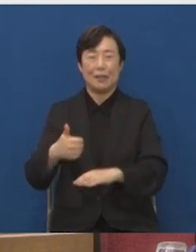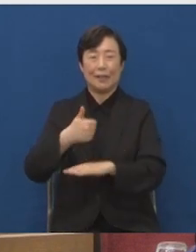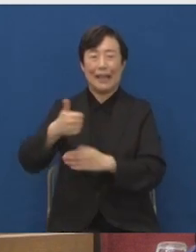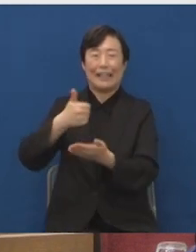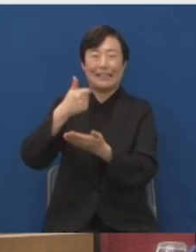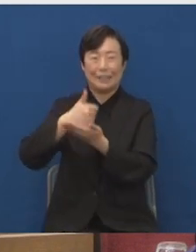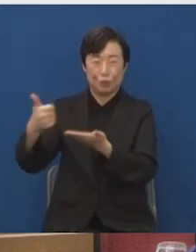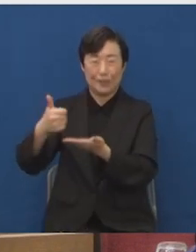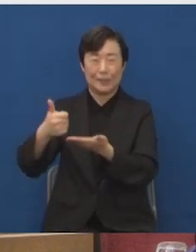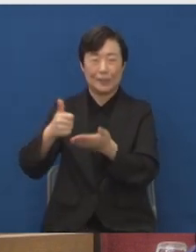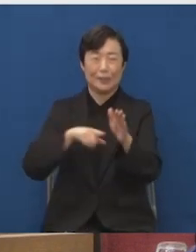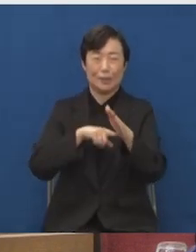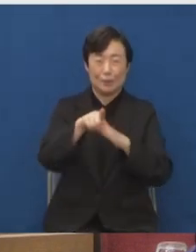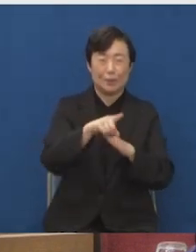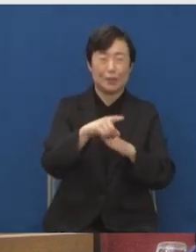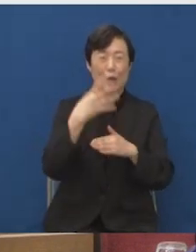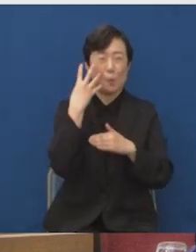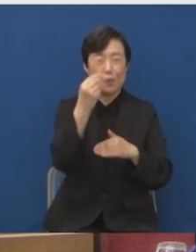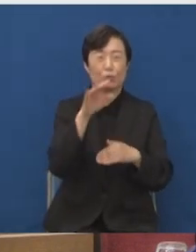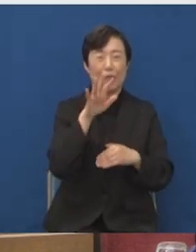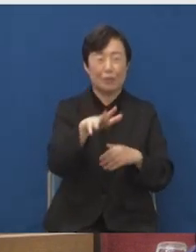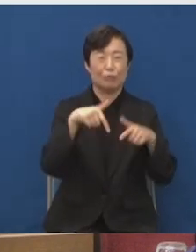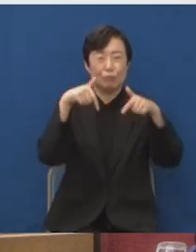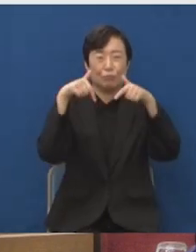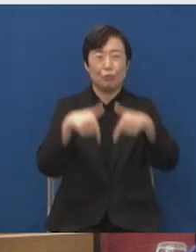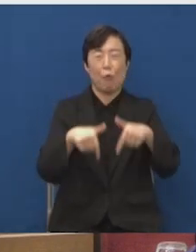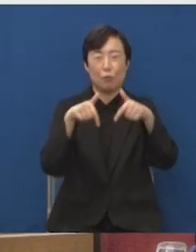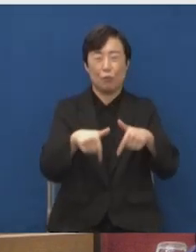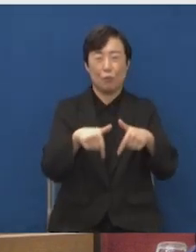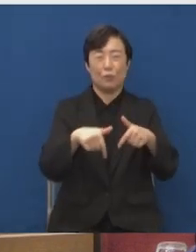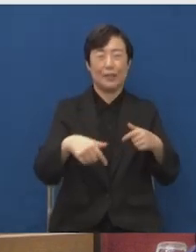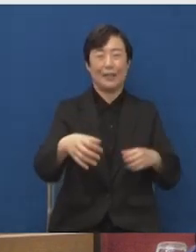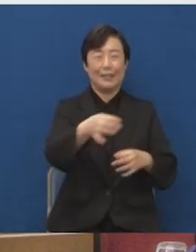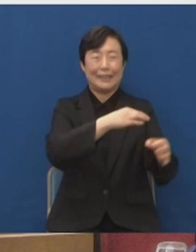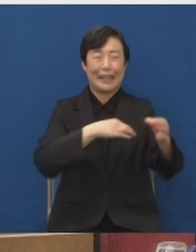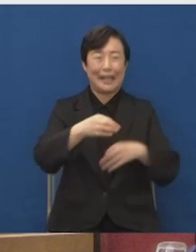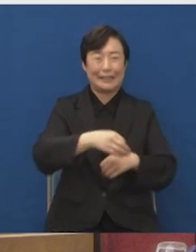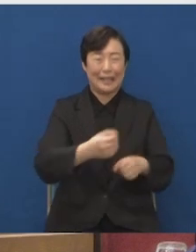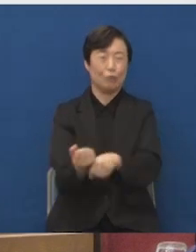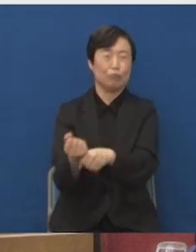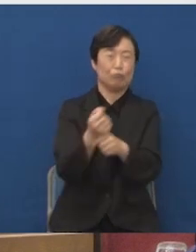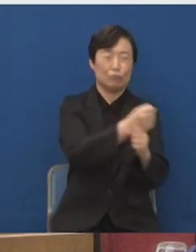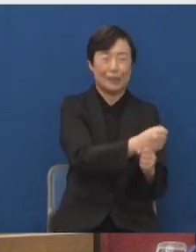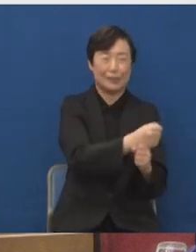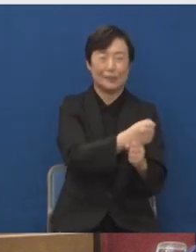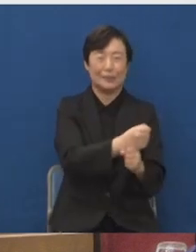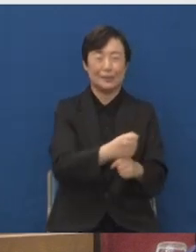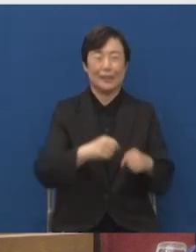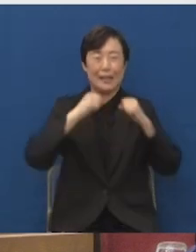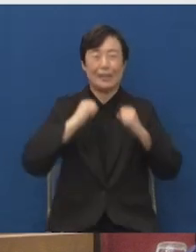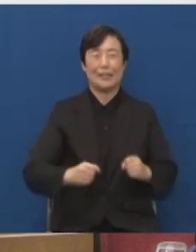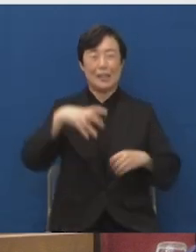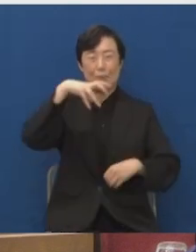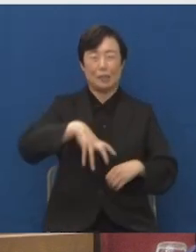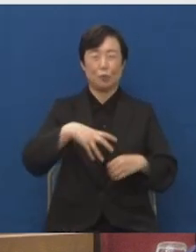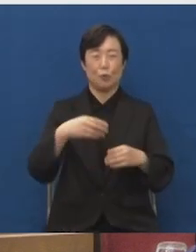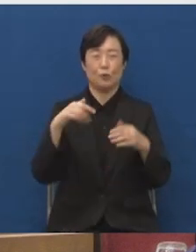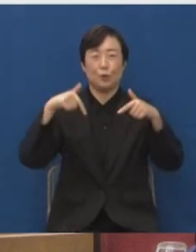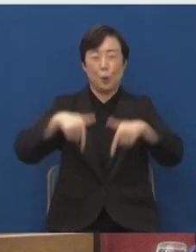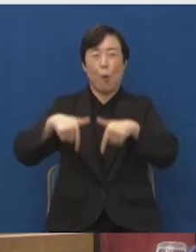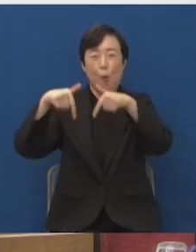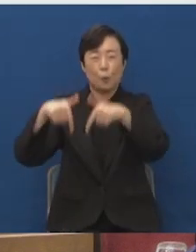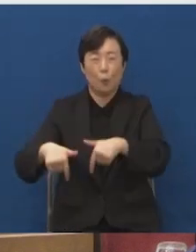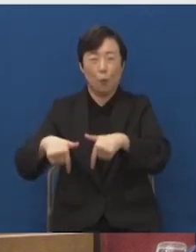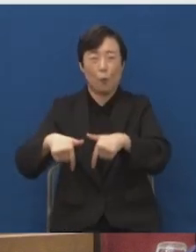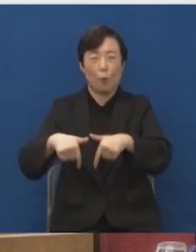抜ける魅力のある文化首都京都、文化首都を支える強い経済の復活、すべての人に居場所と出番のある京都、全国に先駆ける京都